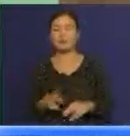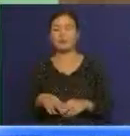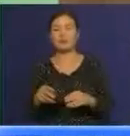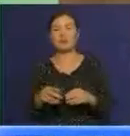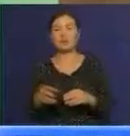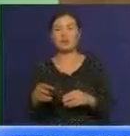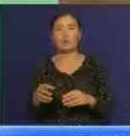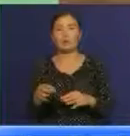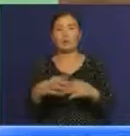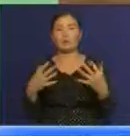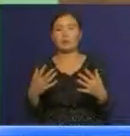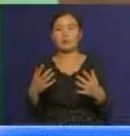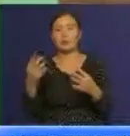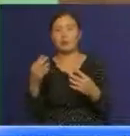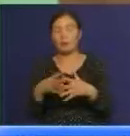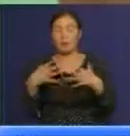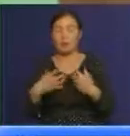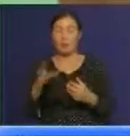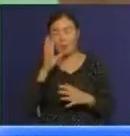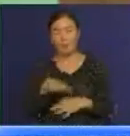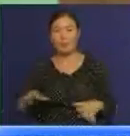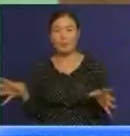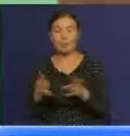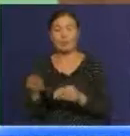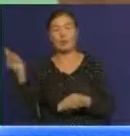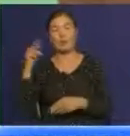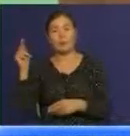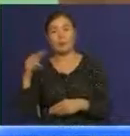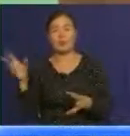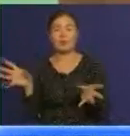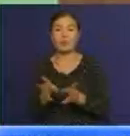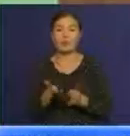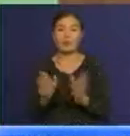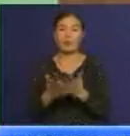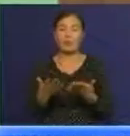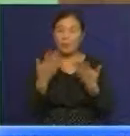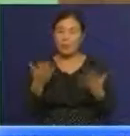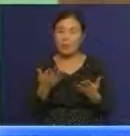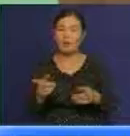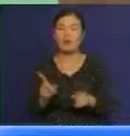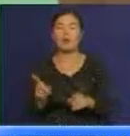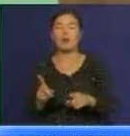балалардың ішінде, сыныпта бірге сабақ оқиды, бірге кітаптарын қарайды,